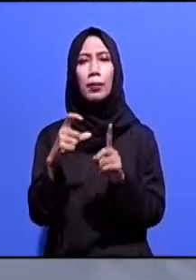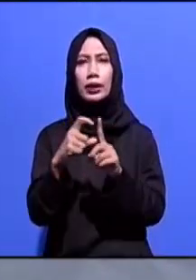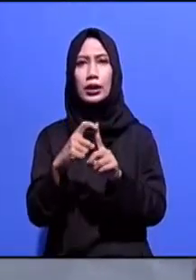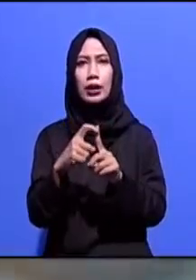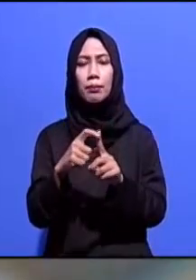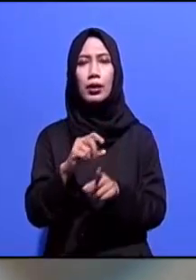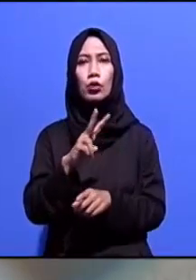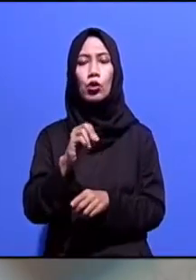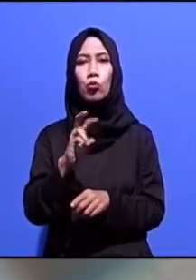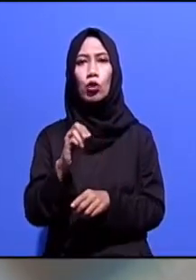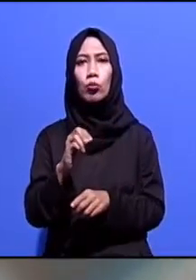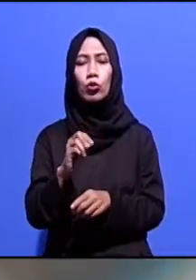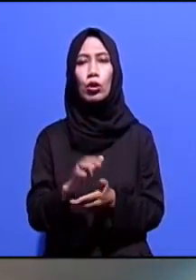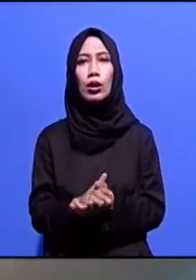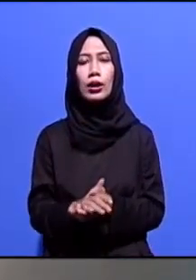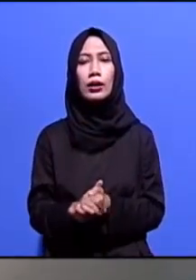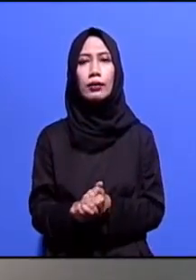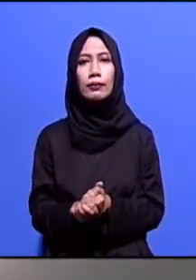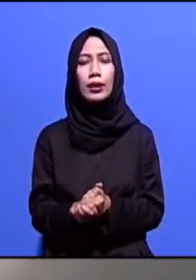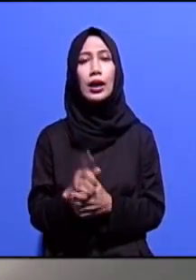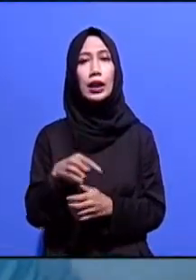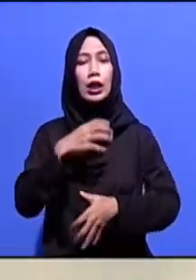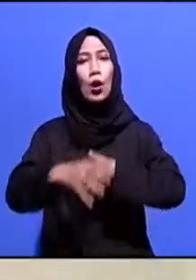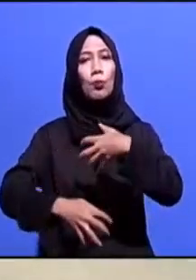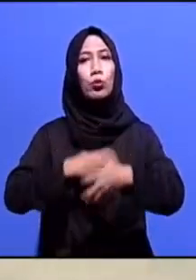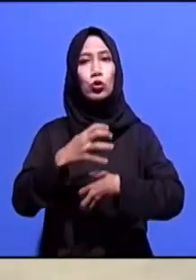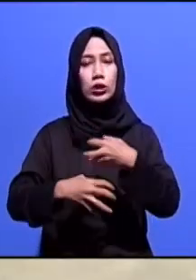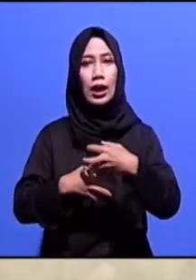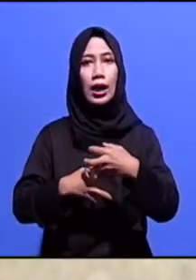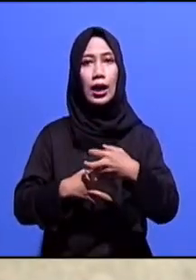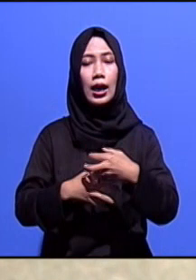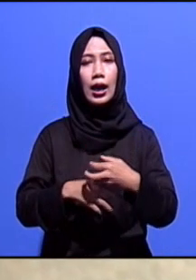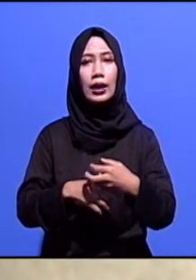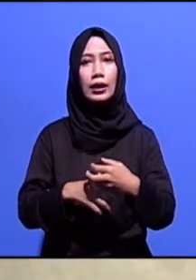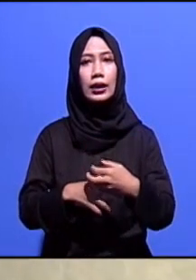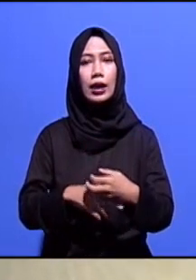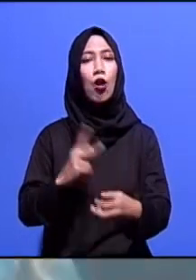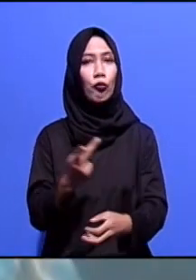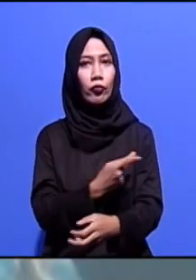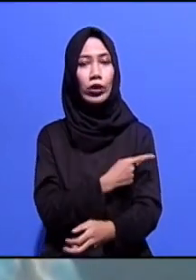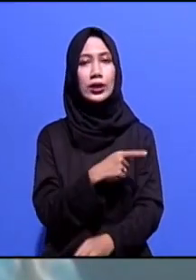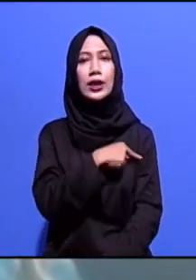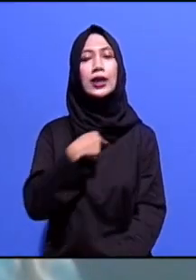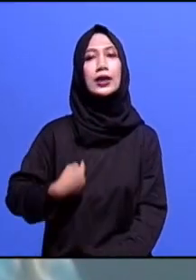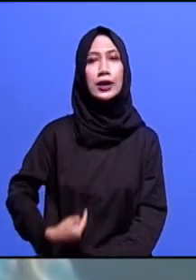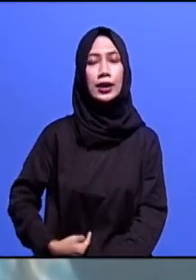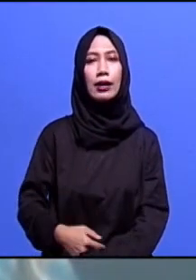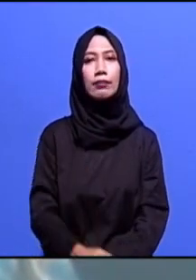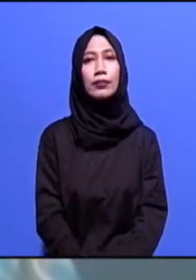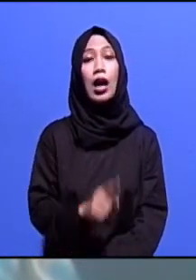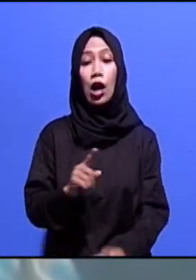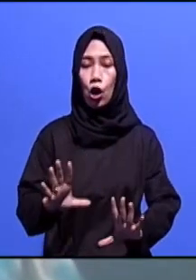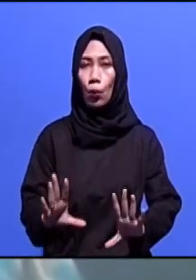juta dosis pada Maret 2021 dari perusahaan vaksin asal Tiongkok, Sinovac. Kalau ini berhasil, kita